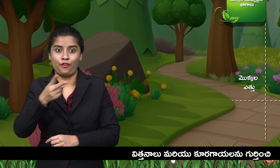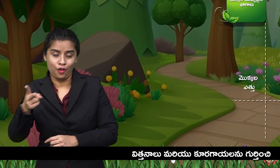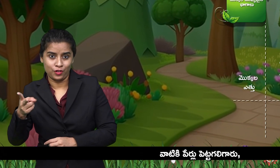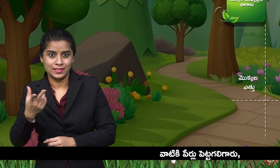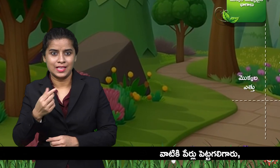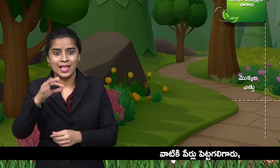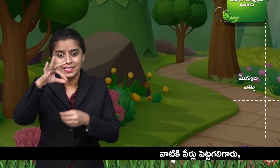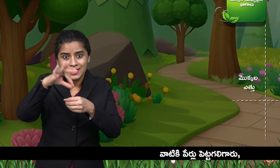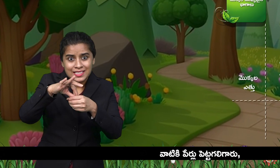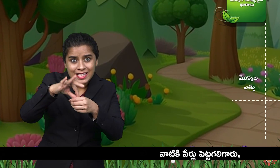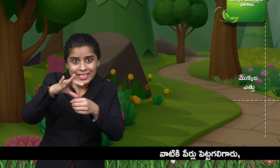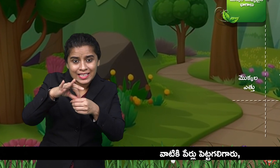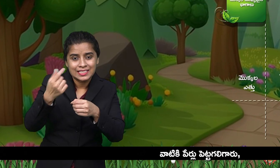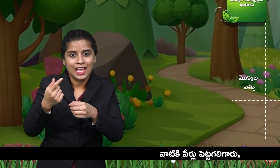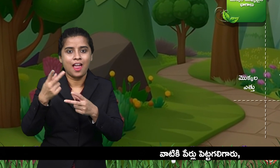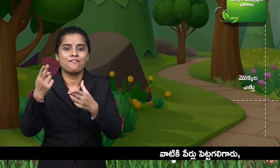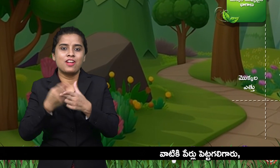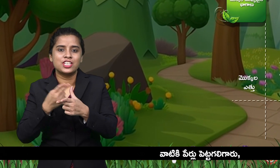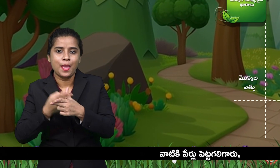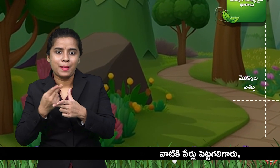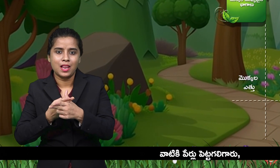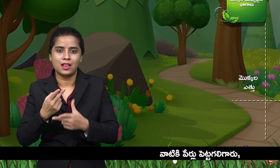గుర్తించి వాటికి పేర్లు పెట్టగలిగారు.